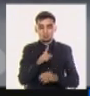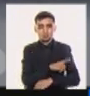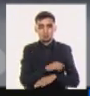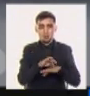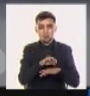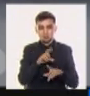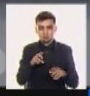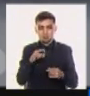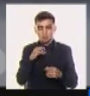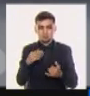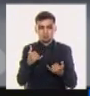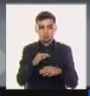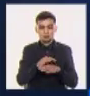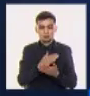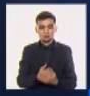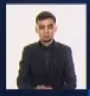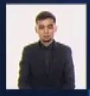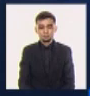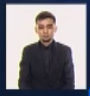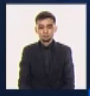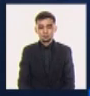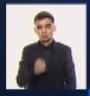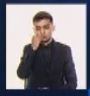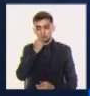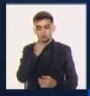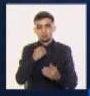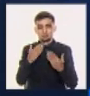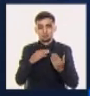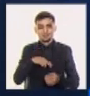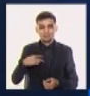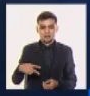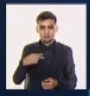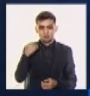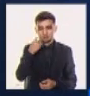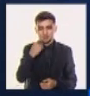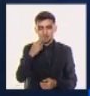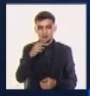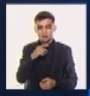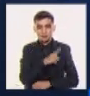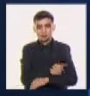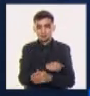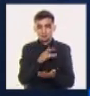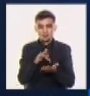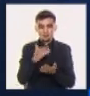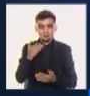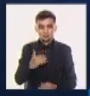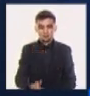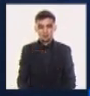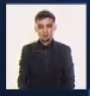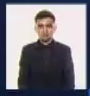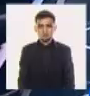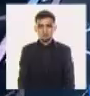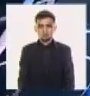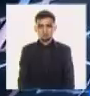пациентами, которые страдаются. Спасибо. А с нами на связи был директор частного медцентра Куаныш Керимкулов.